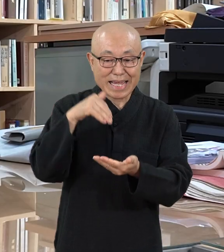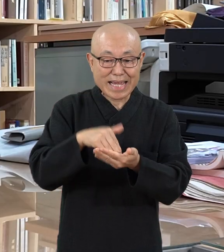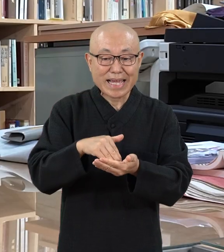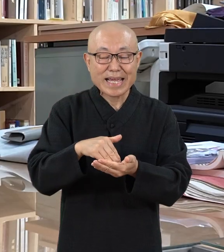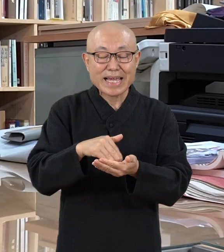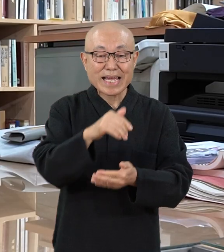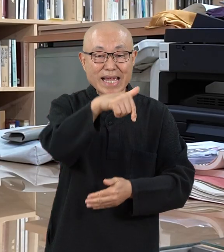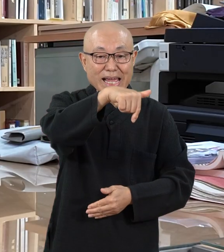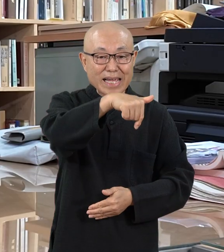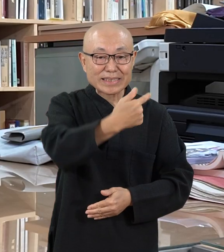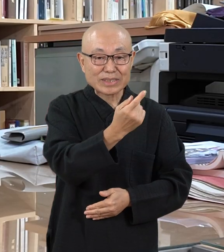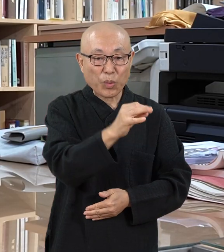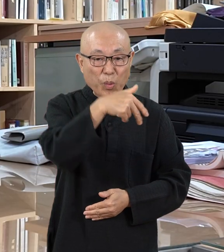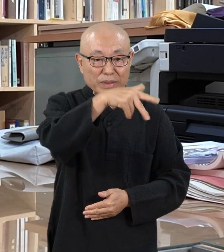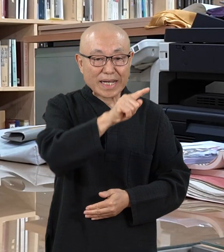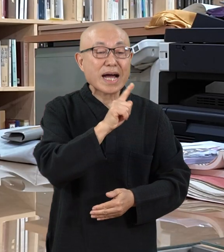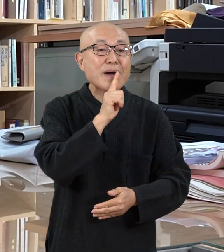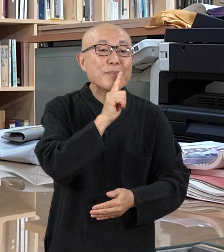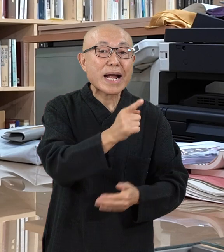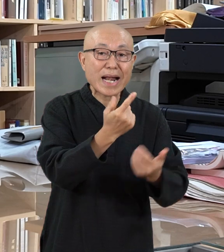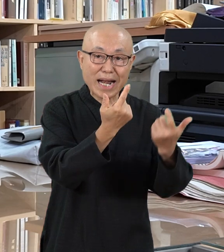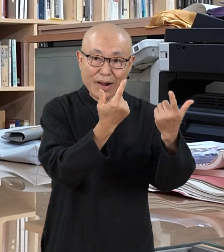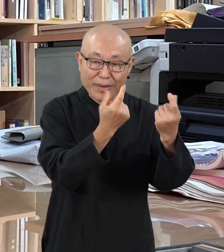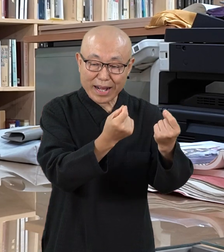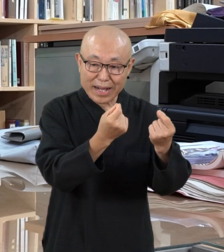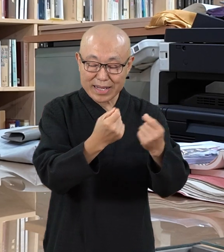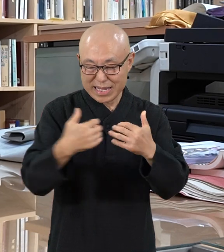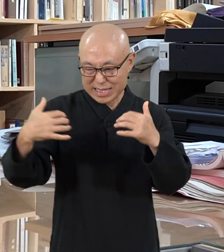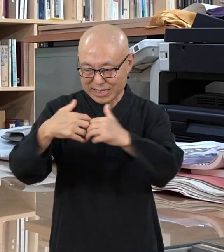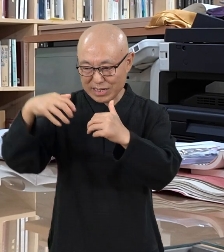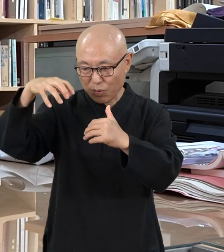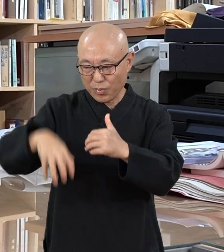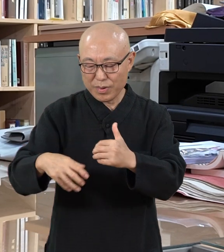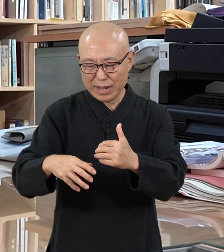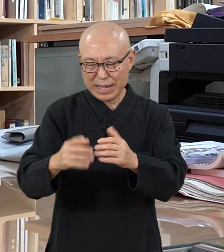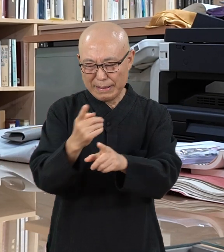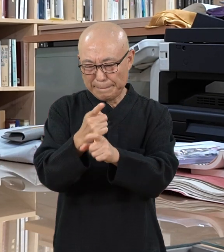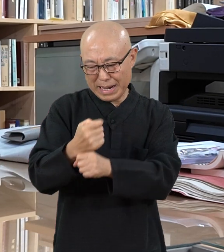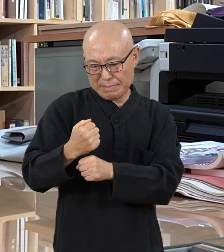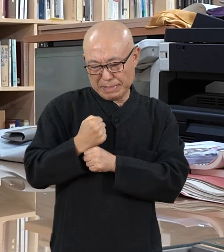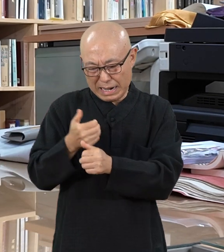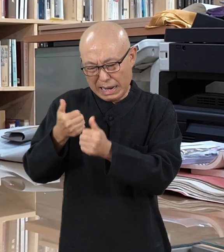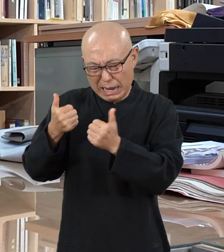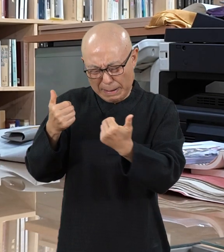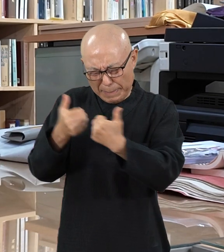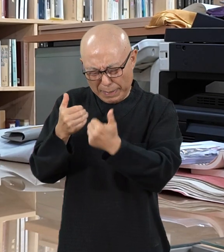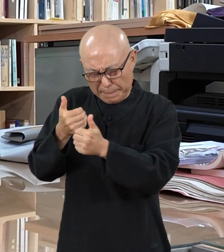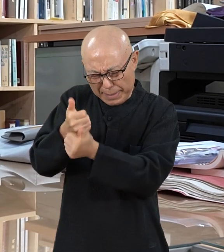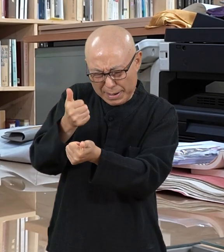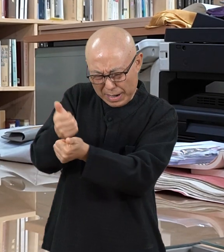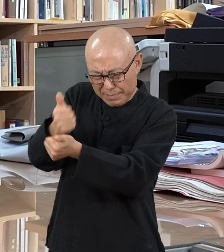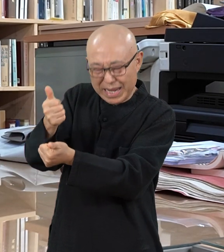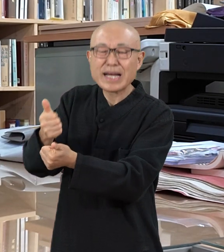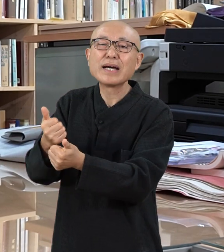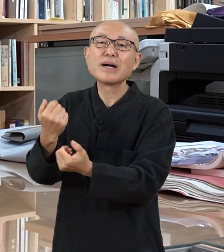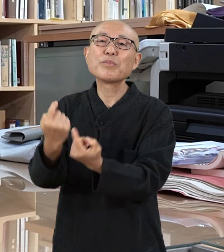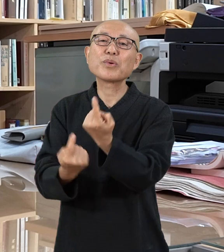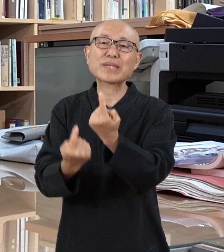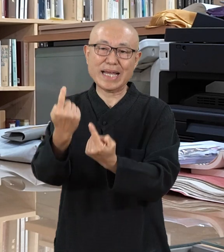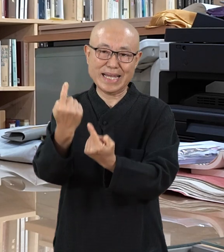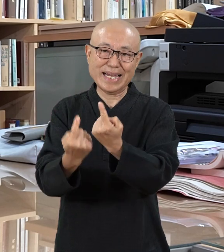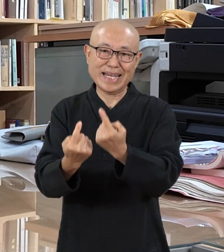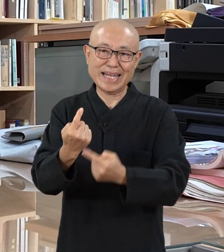공자님의 가르침과 전쟁터에서 그 많은 적병과 싸워서 이기는 그 모든